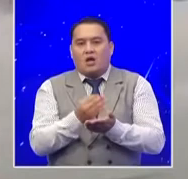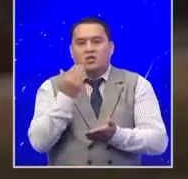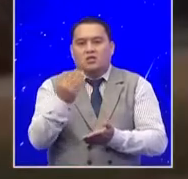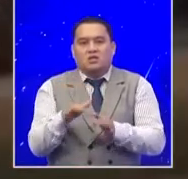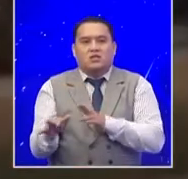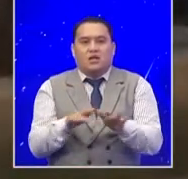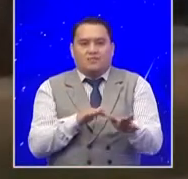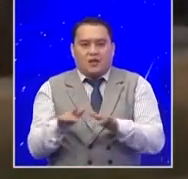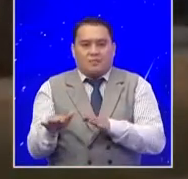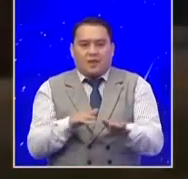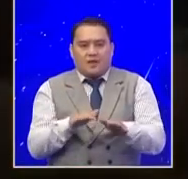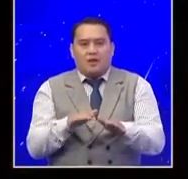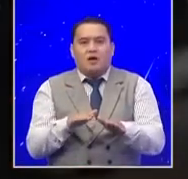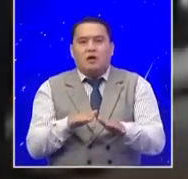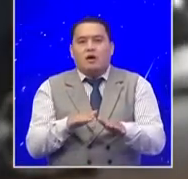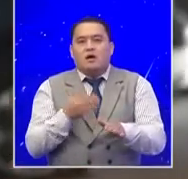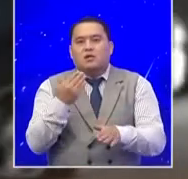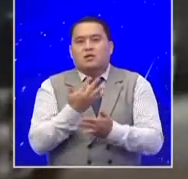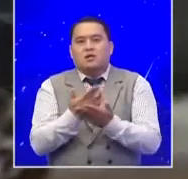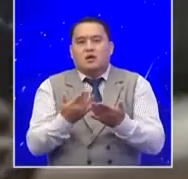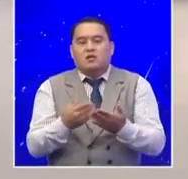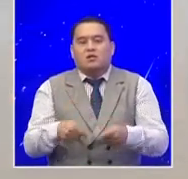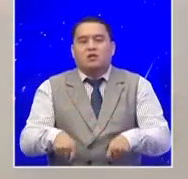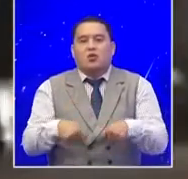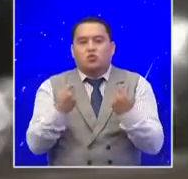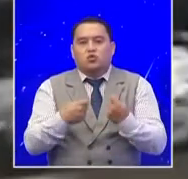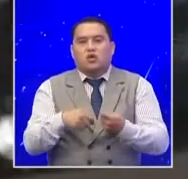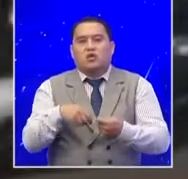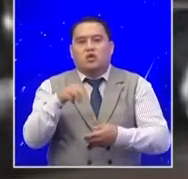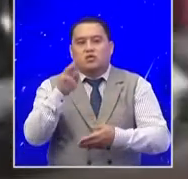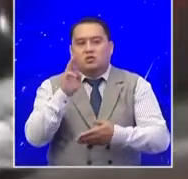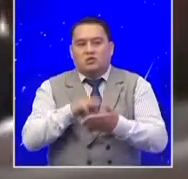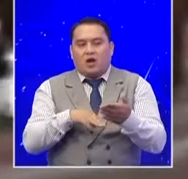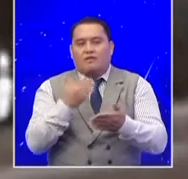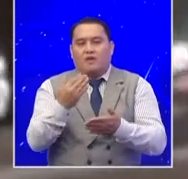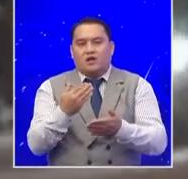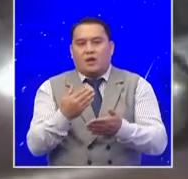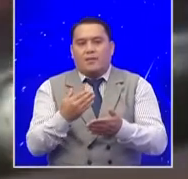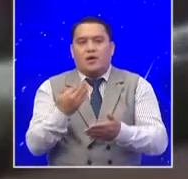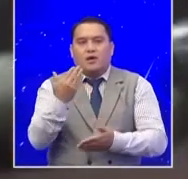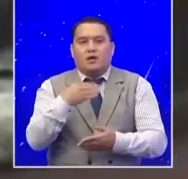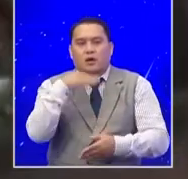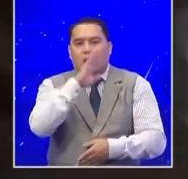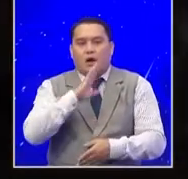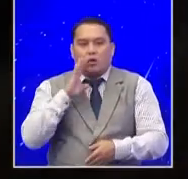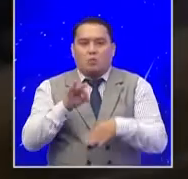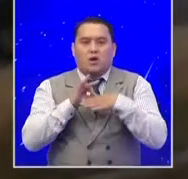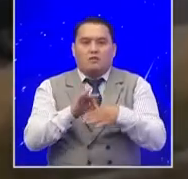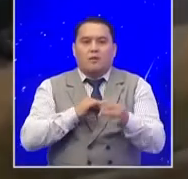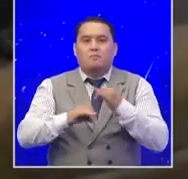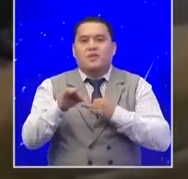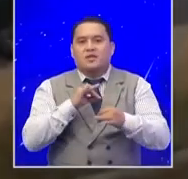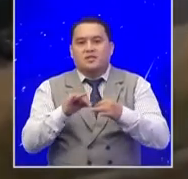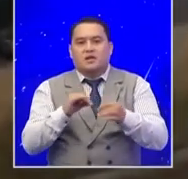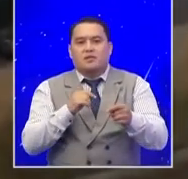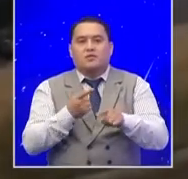свои действия. В отношении них составлены административные протоколы. С детками поменьше и их родителями проведены